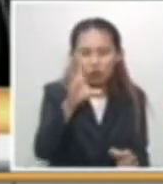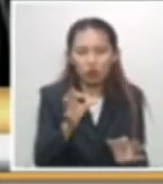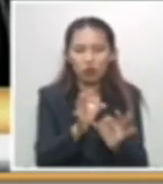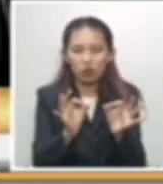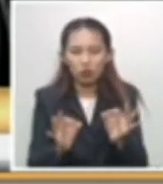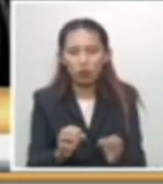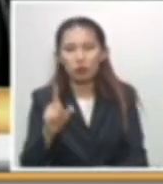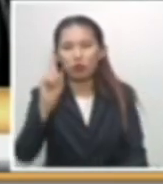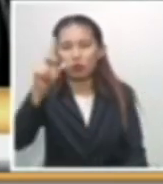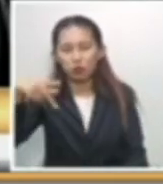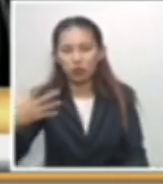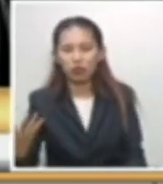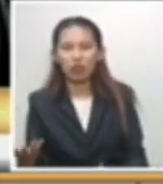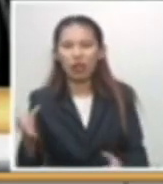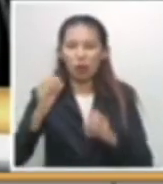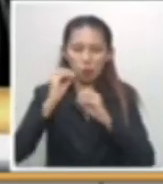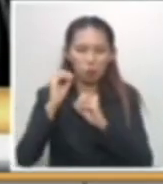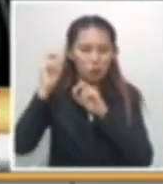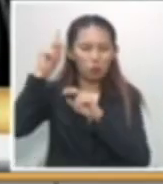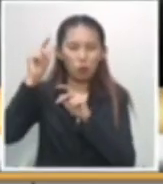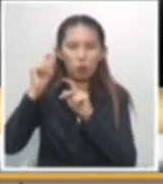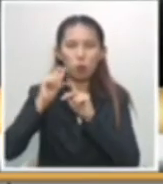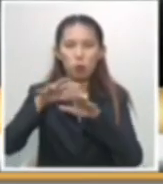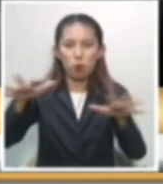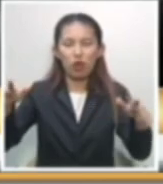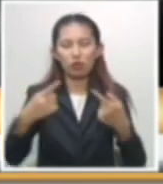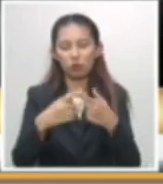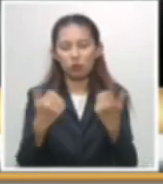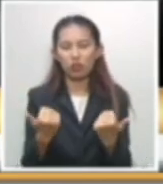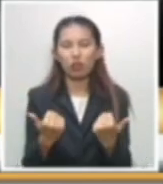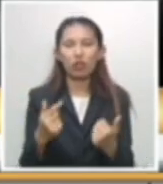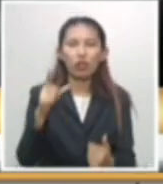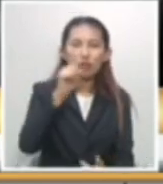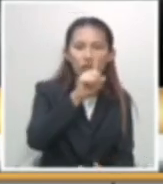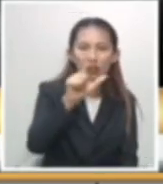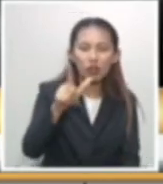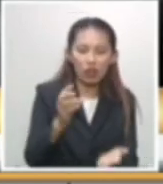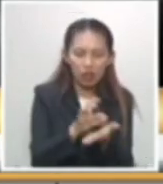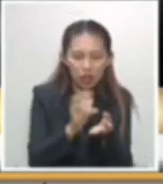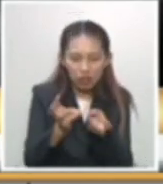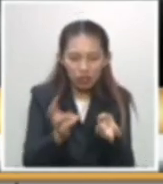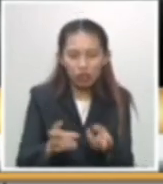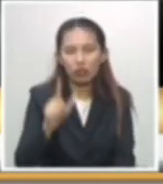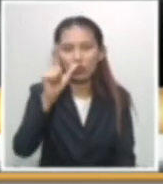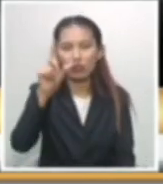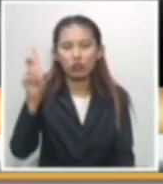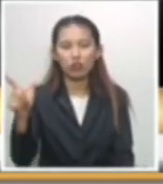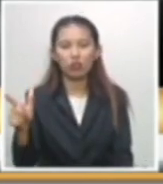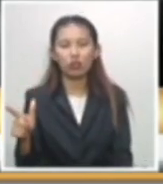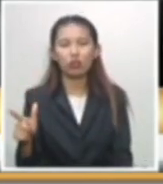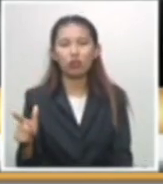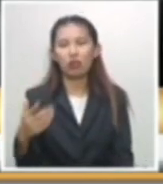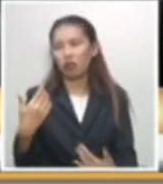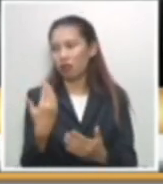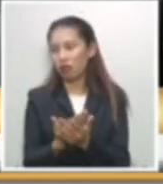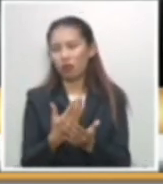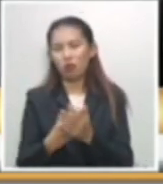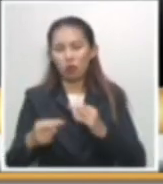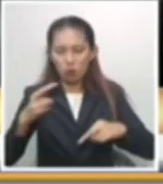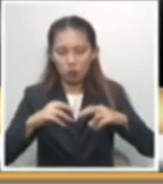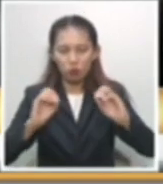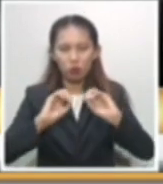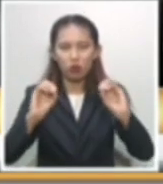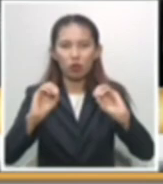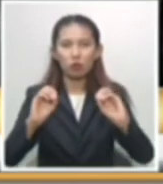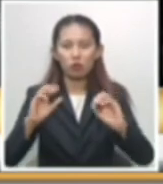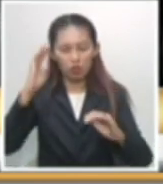ดอะไรเกิดขึ้นล่ะครับแปลว่านโยบายการปราบปรามไม่อย่าเป็นปปส.ไม่อย่าเป็นตำรวจไม่ว่าจะเป็นมหาดไท